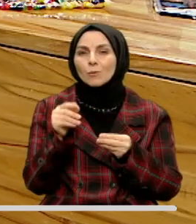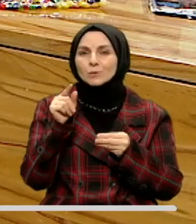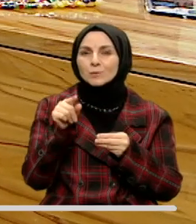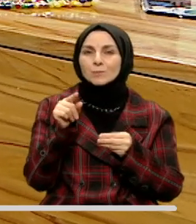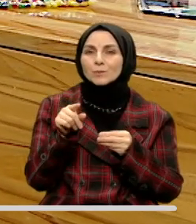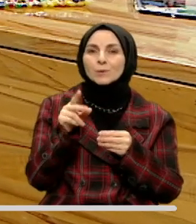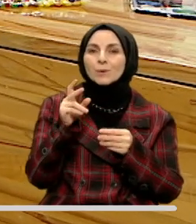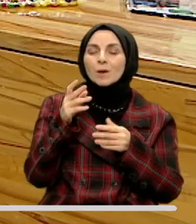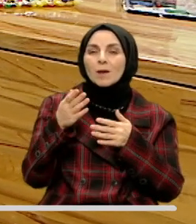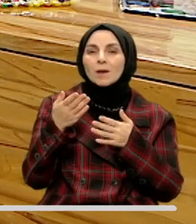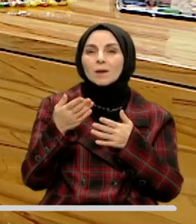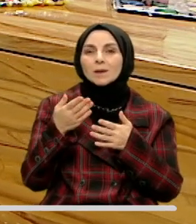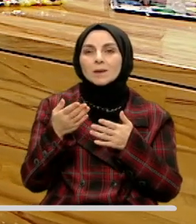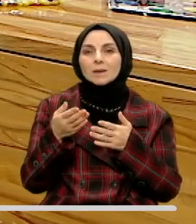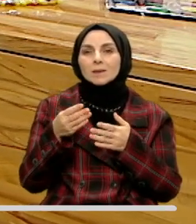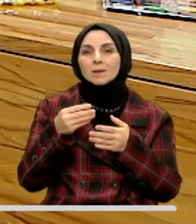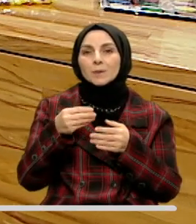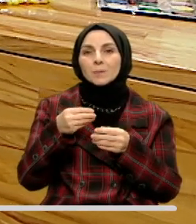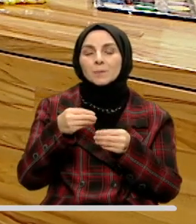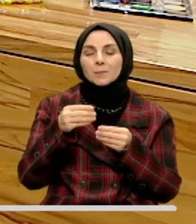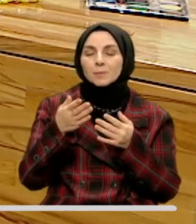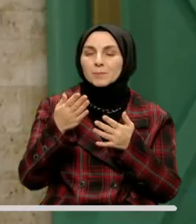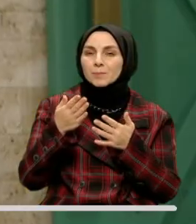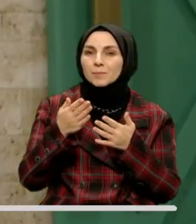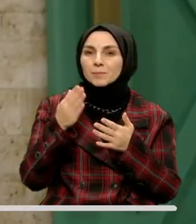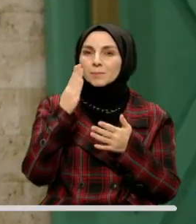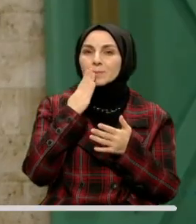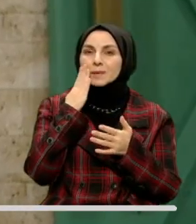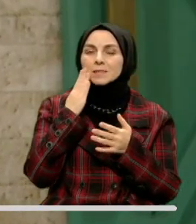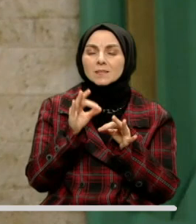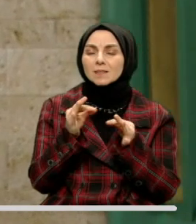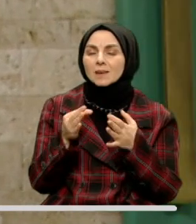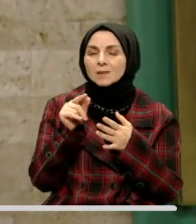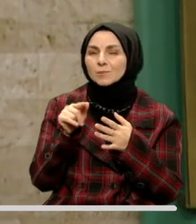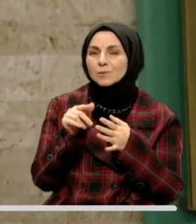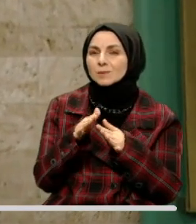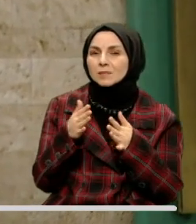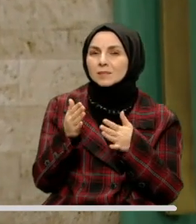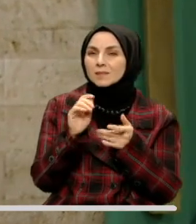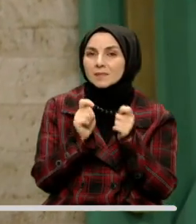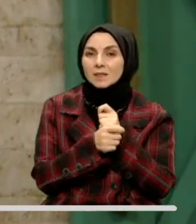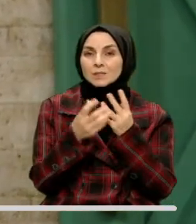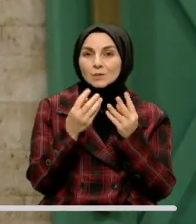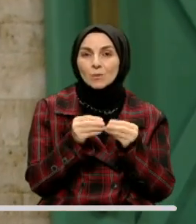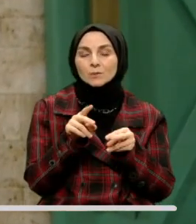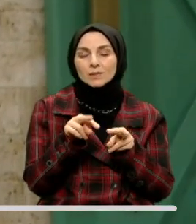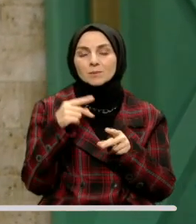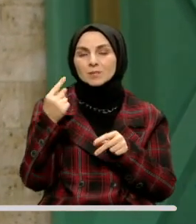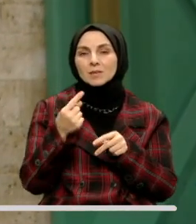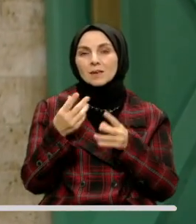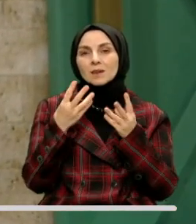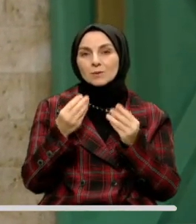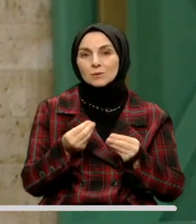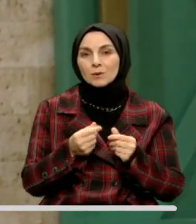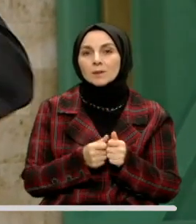eridi. Kalemi ayrı incelerler. Sonrasında da bir de yine çok basit, yine şaşıracaksınız. Buyurun.